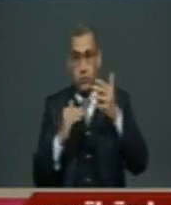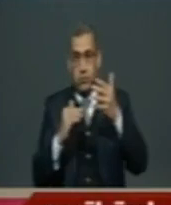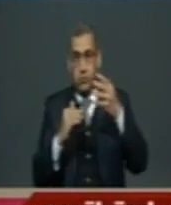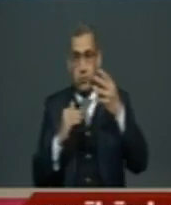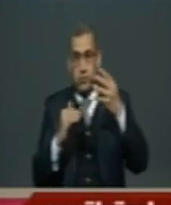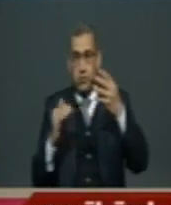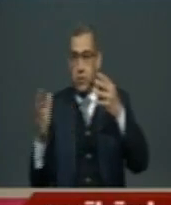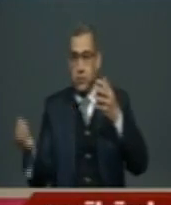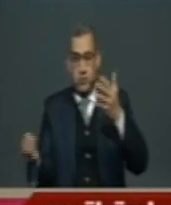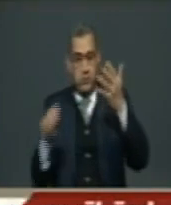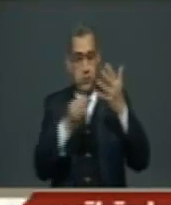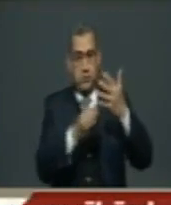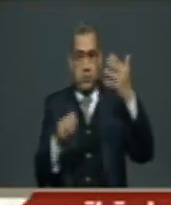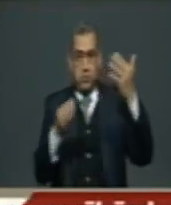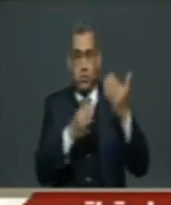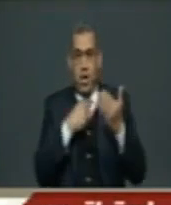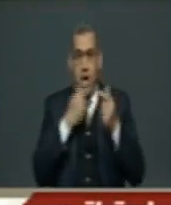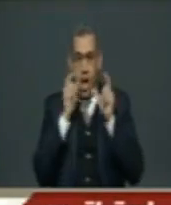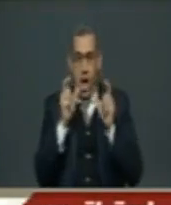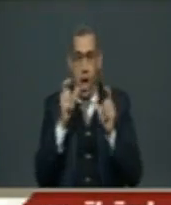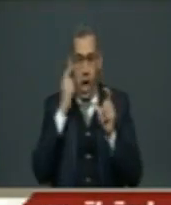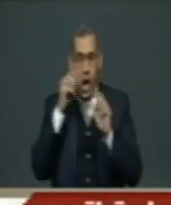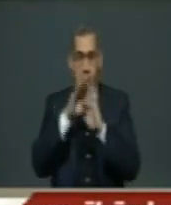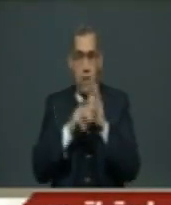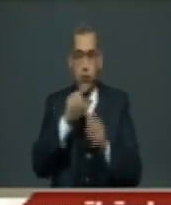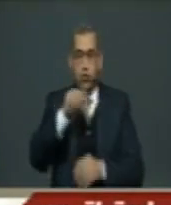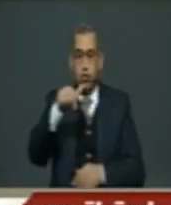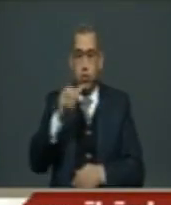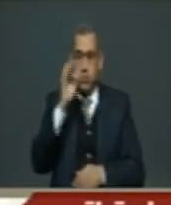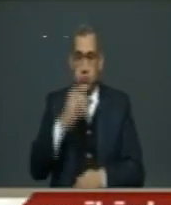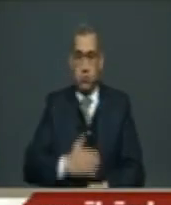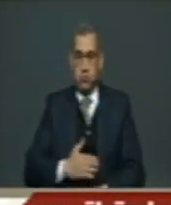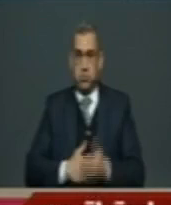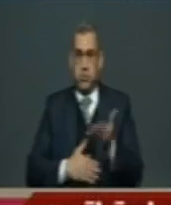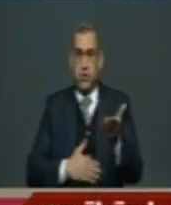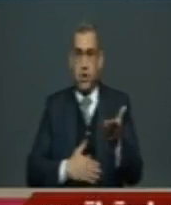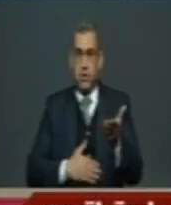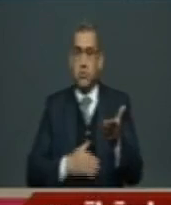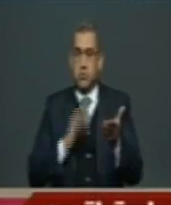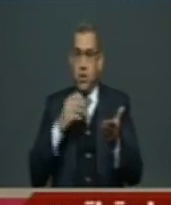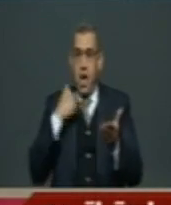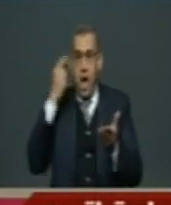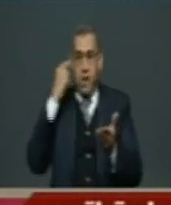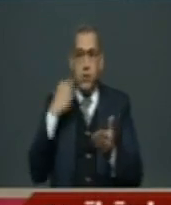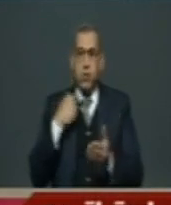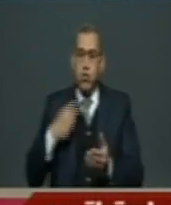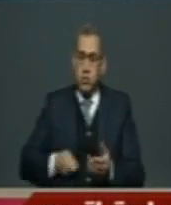ده، واحنا محافظين على 6 شهور رغم ان ده بيكلفنا اعباء ماليه. انا عايز اقول